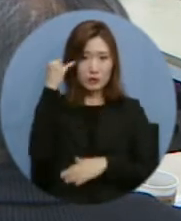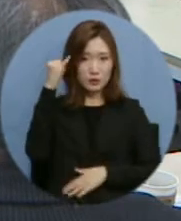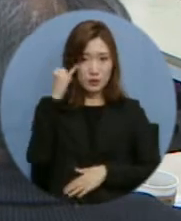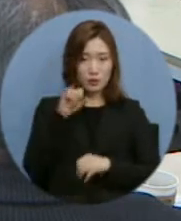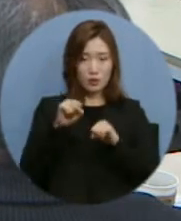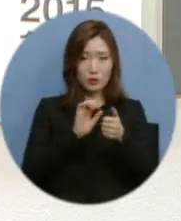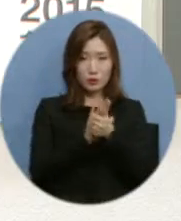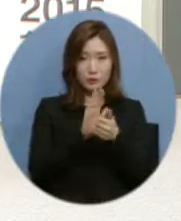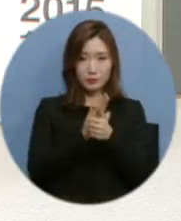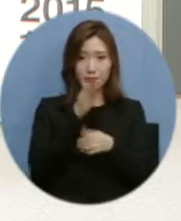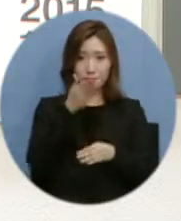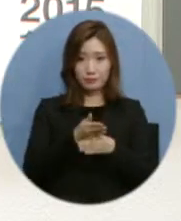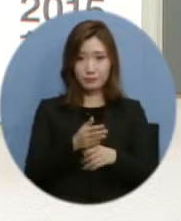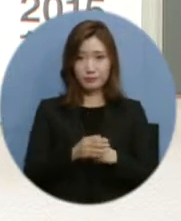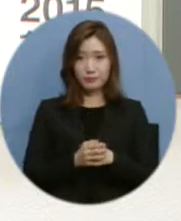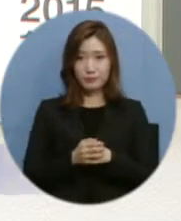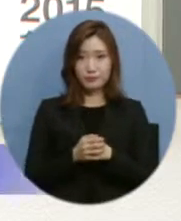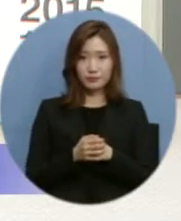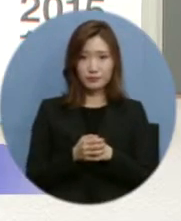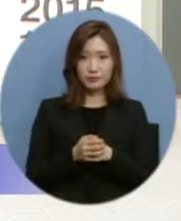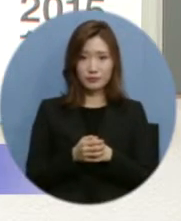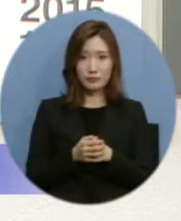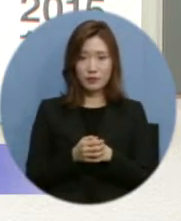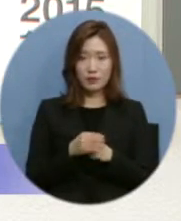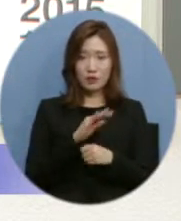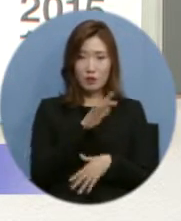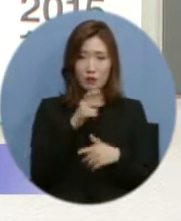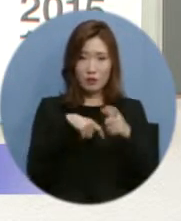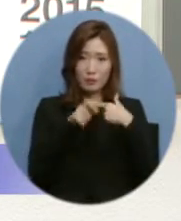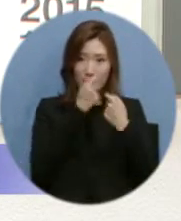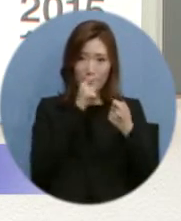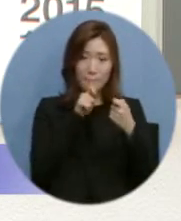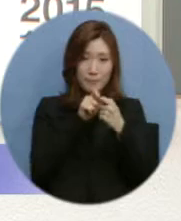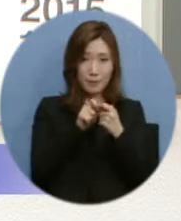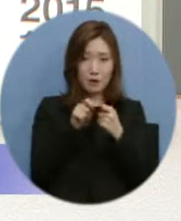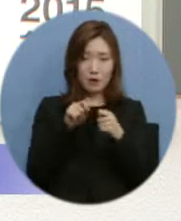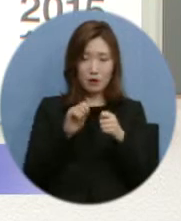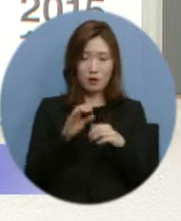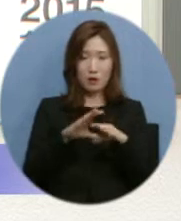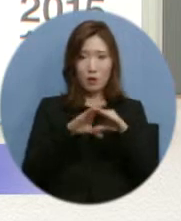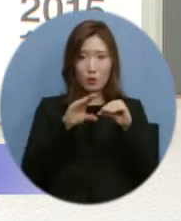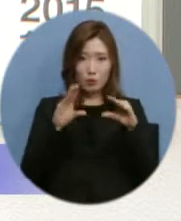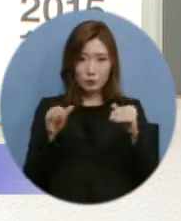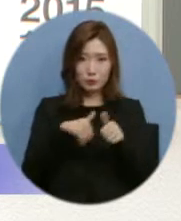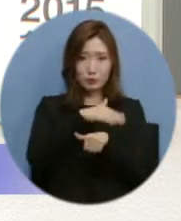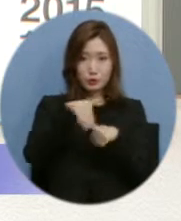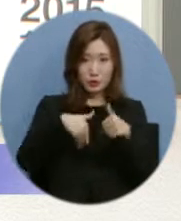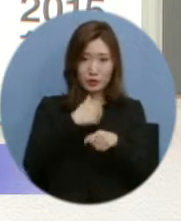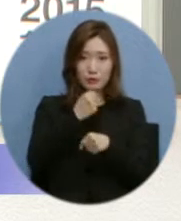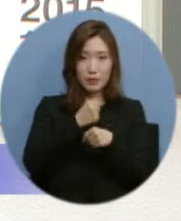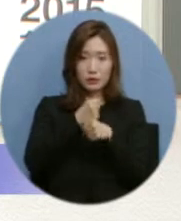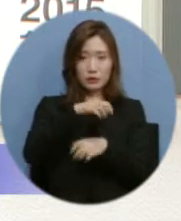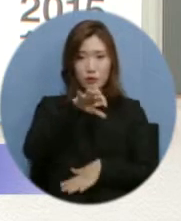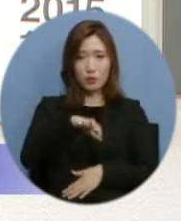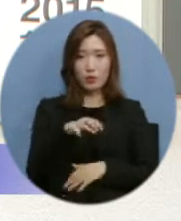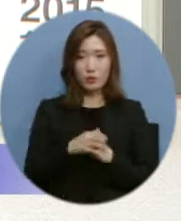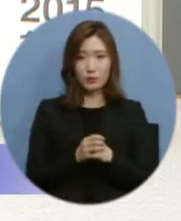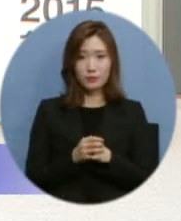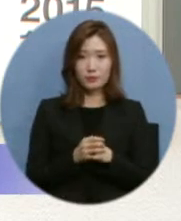활동을 지원합니다. 좀더 우리가 친근하고 온화한 분위기를 꾸미는 게주 목적이라고 볼수 있습니다. 이